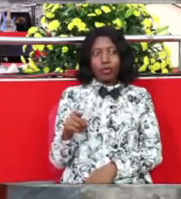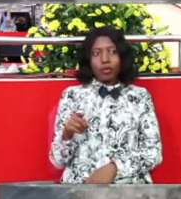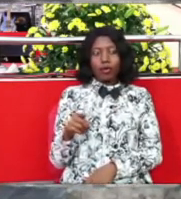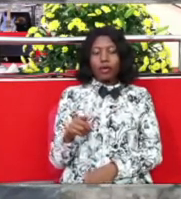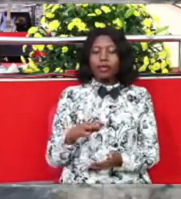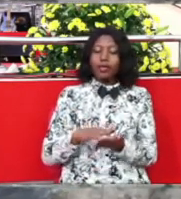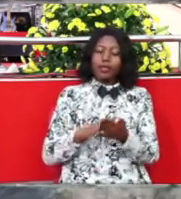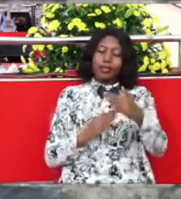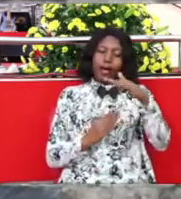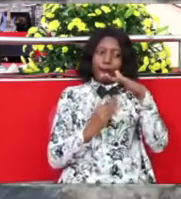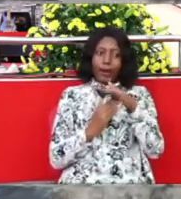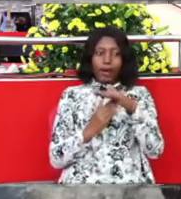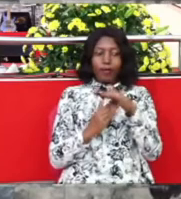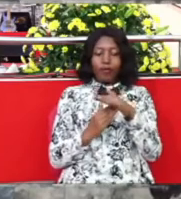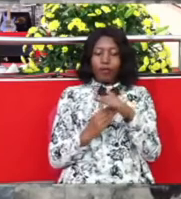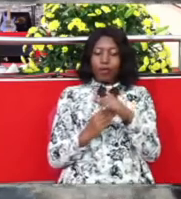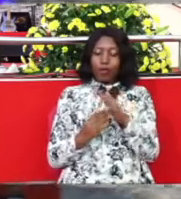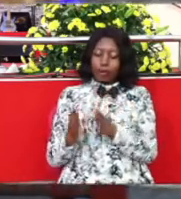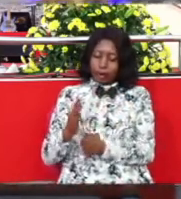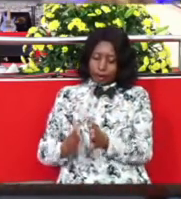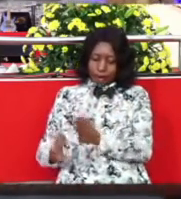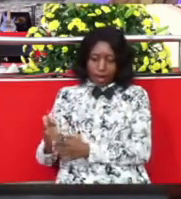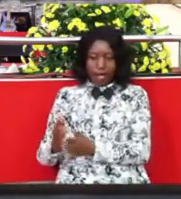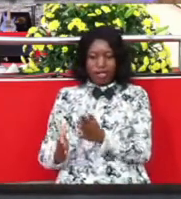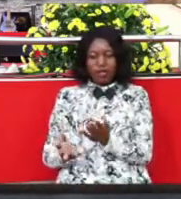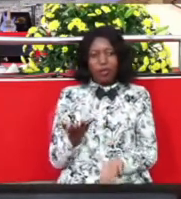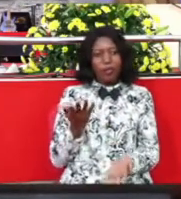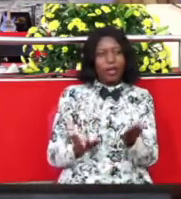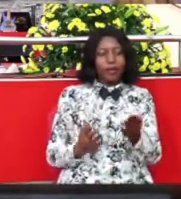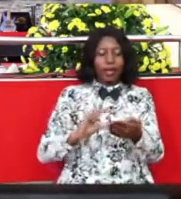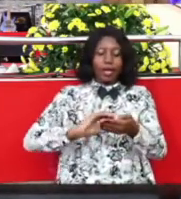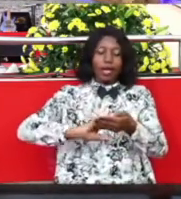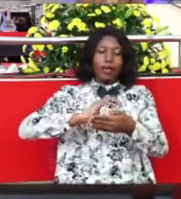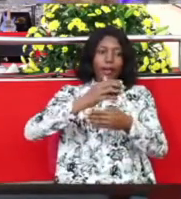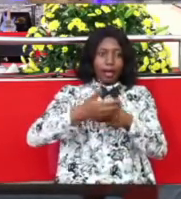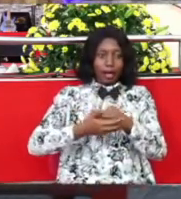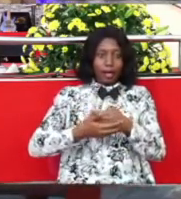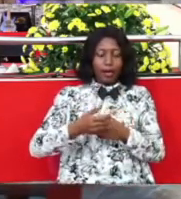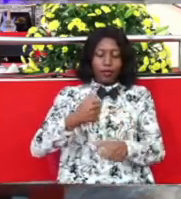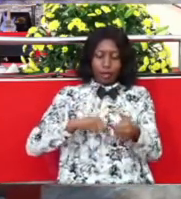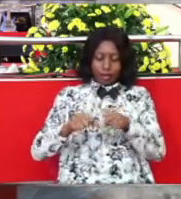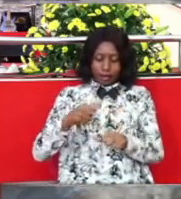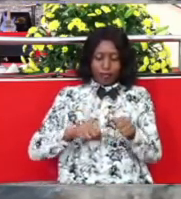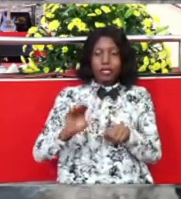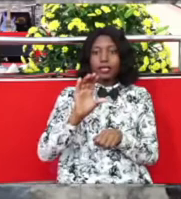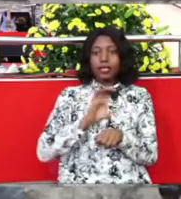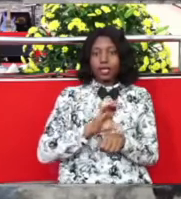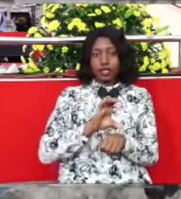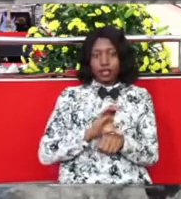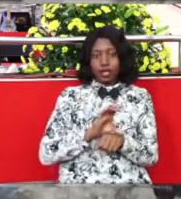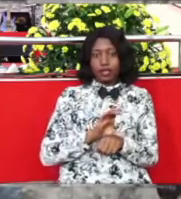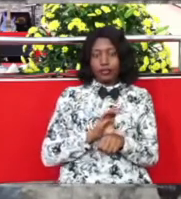ya mpangilio ule. More than a program or a calendar activity in the church. Zaidi ya jambo